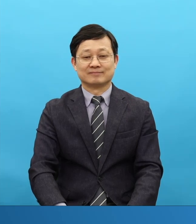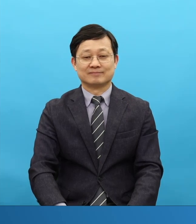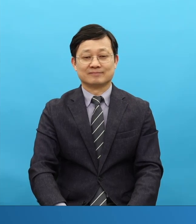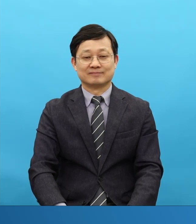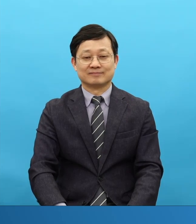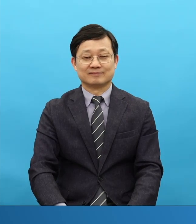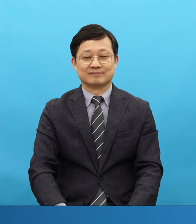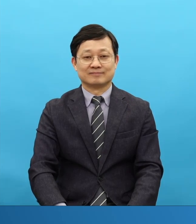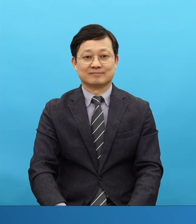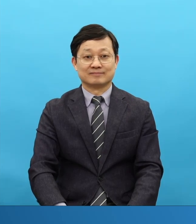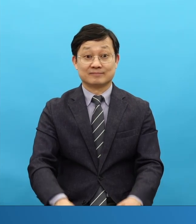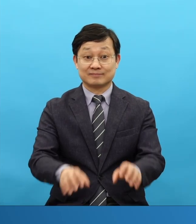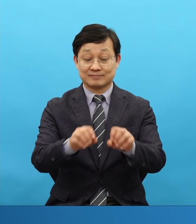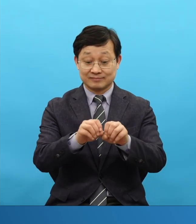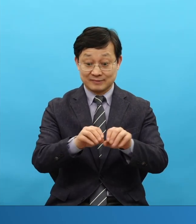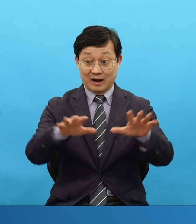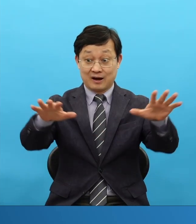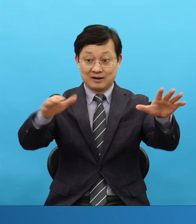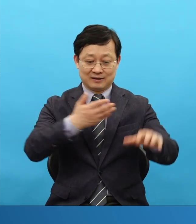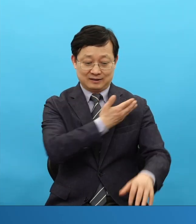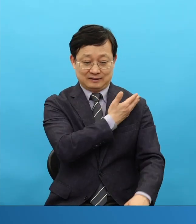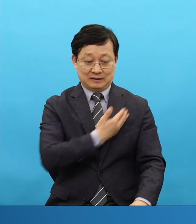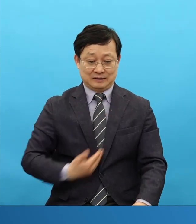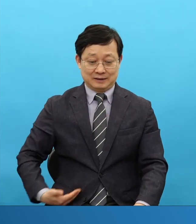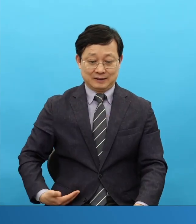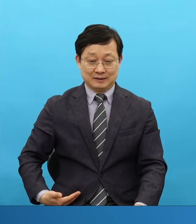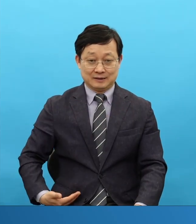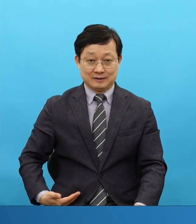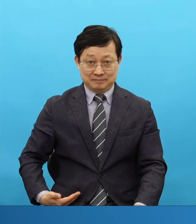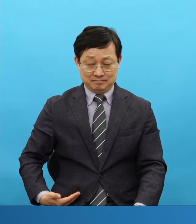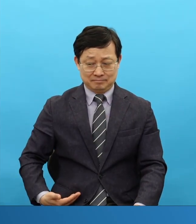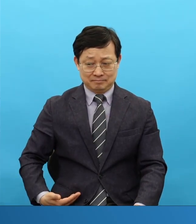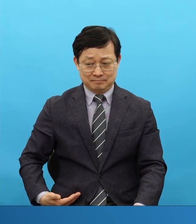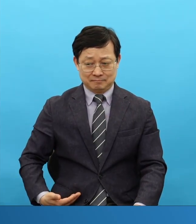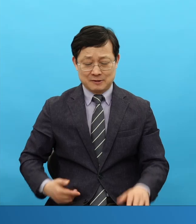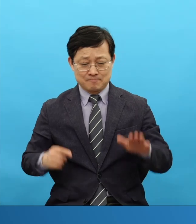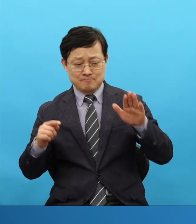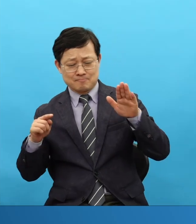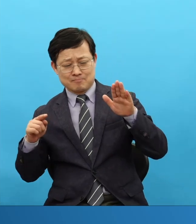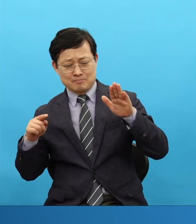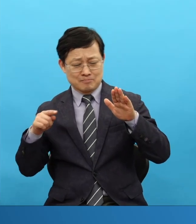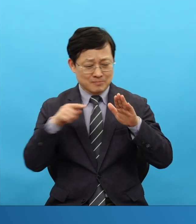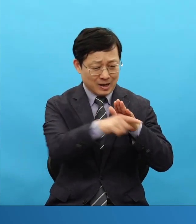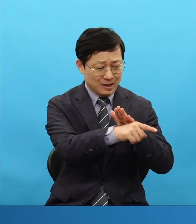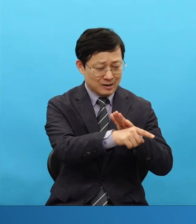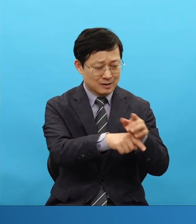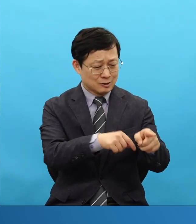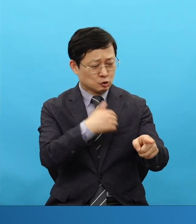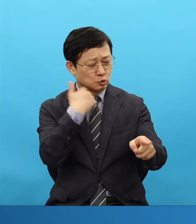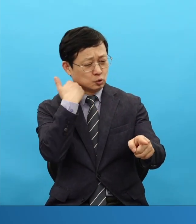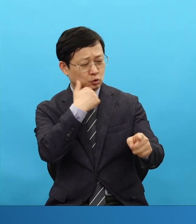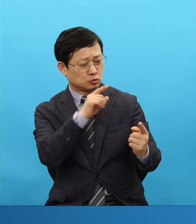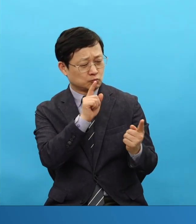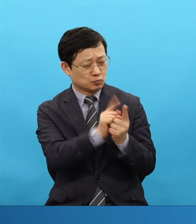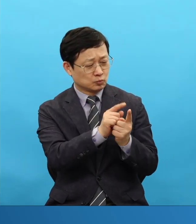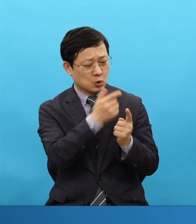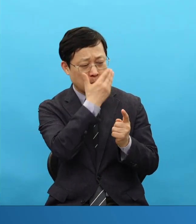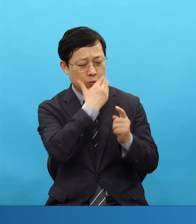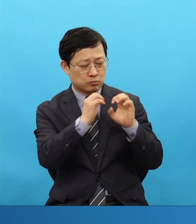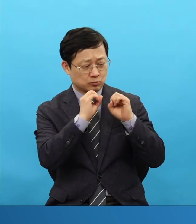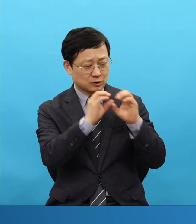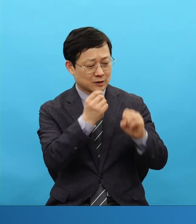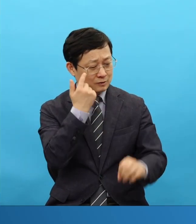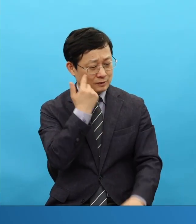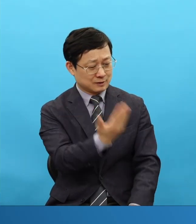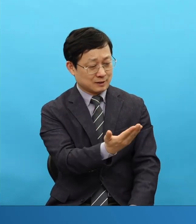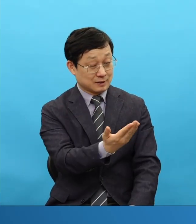흩어진 제자들은 누굴 붙잡고 복음 운동을 해야 되겠냐? 那分散的门徒们应该握住谁来开展福音 세 运 가지입니다. 动？